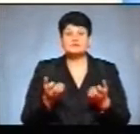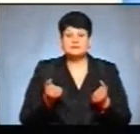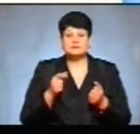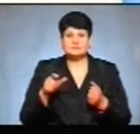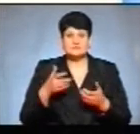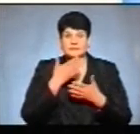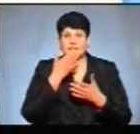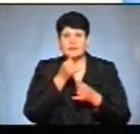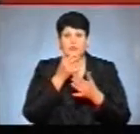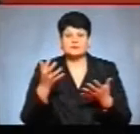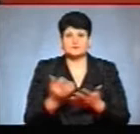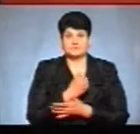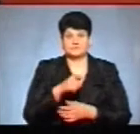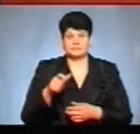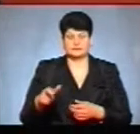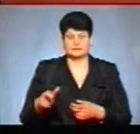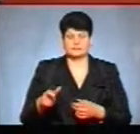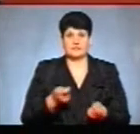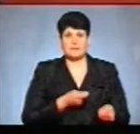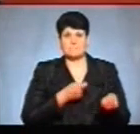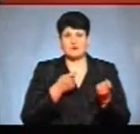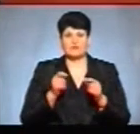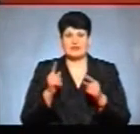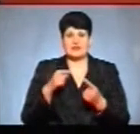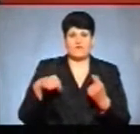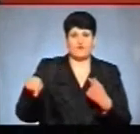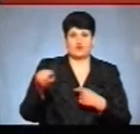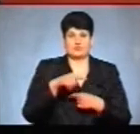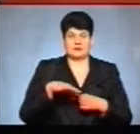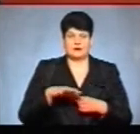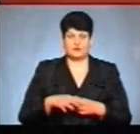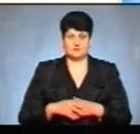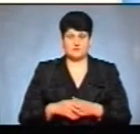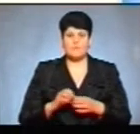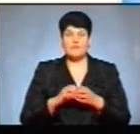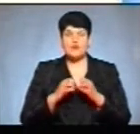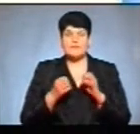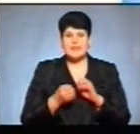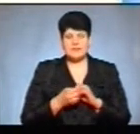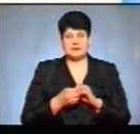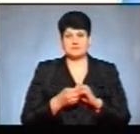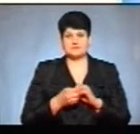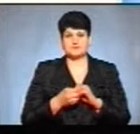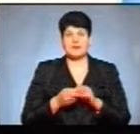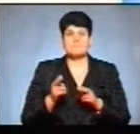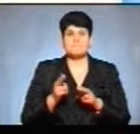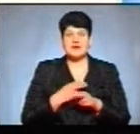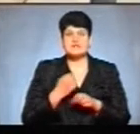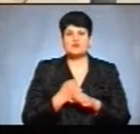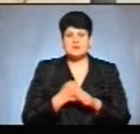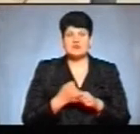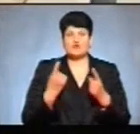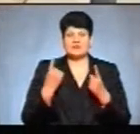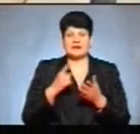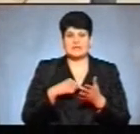персонал. Возять навіть з навколишньої території. Тобто проблеми безробіття в великих містах,